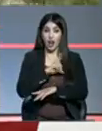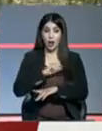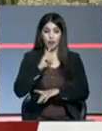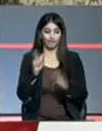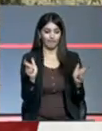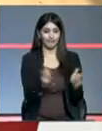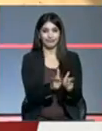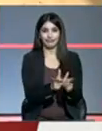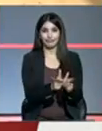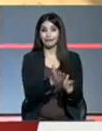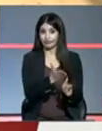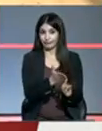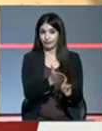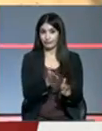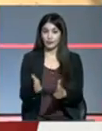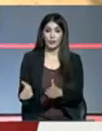بالمرصاد